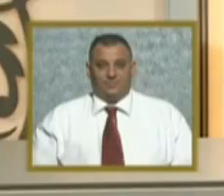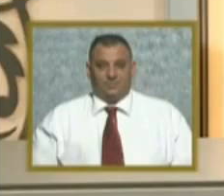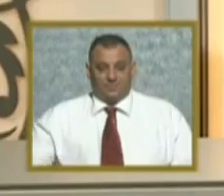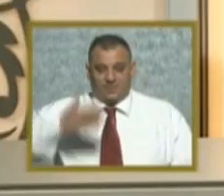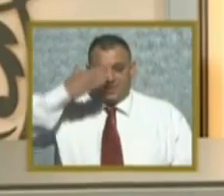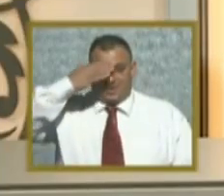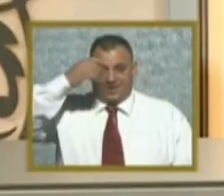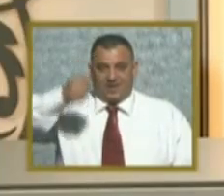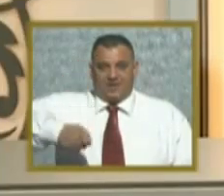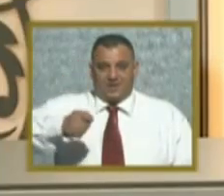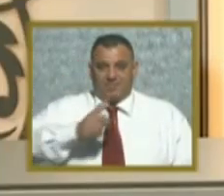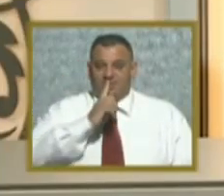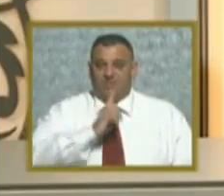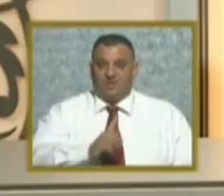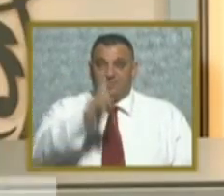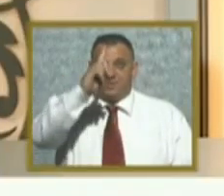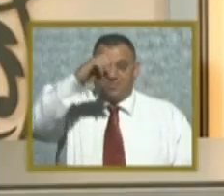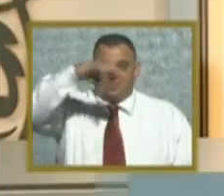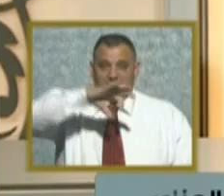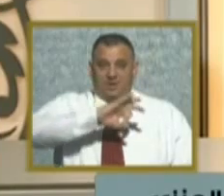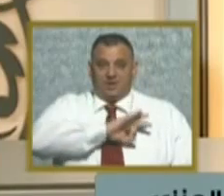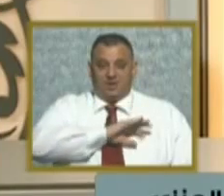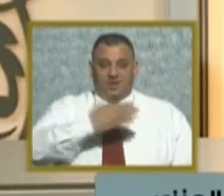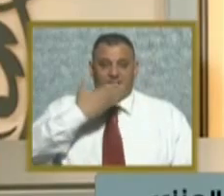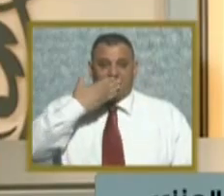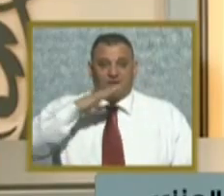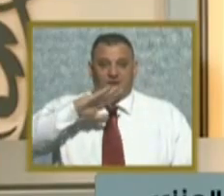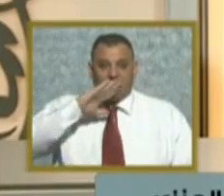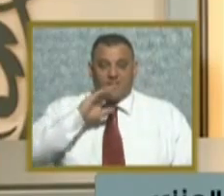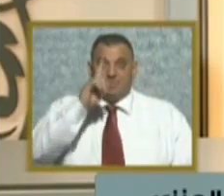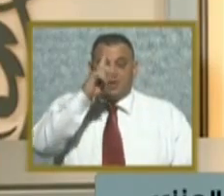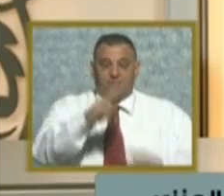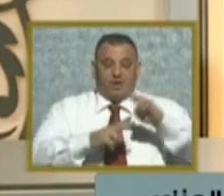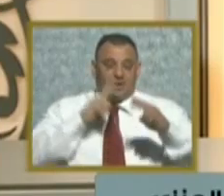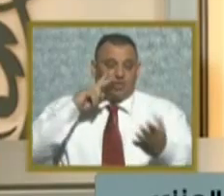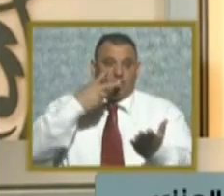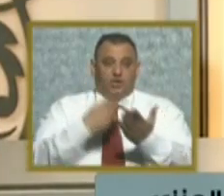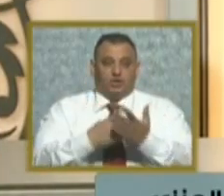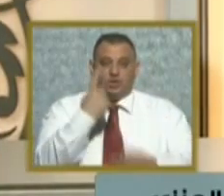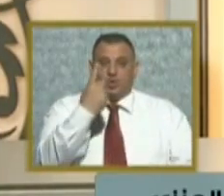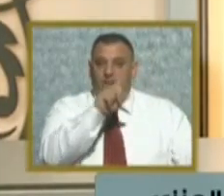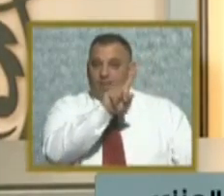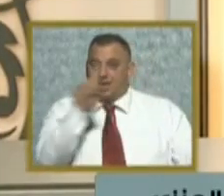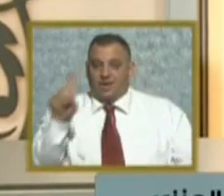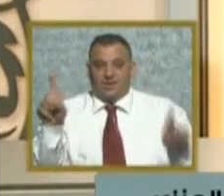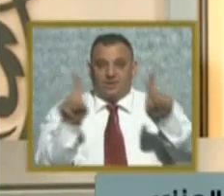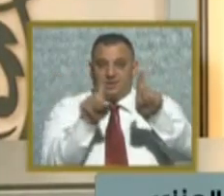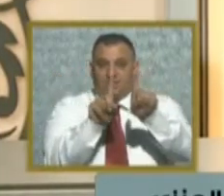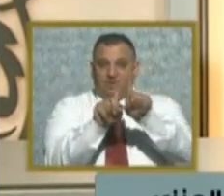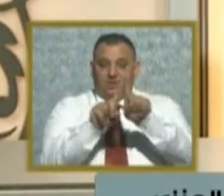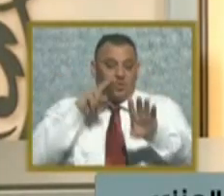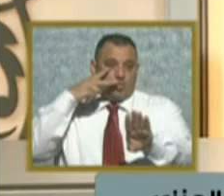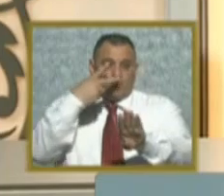السلام عليكم ورحمة الله وبركاته. بسم الله الرحمن الرحيم. الحمد لله رب العالمين، وأشهد أن لا إله إلا الله وحده لا شريك له، ولي